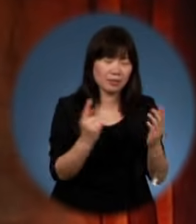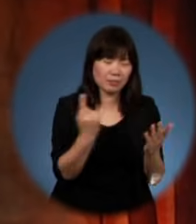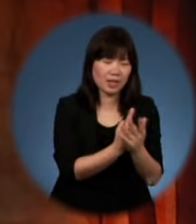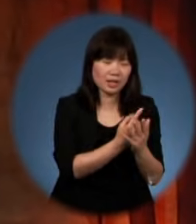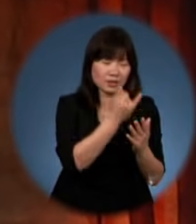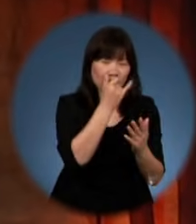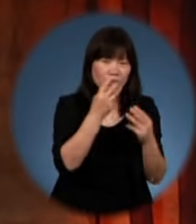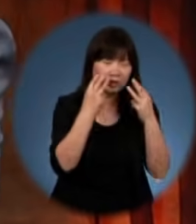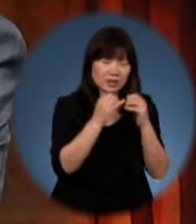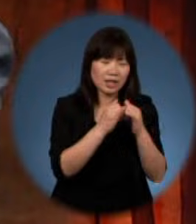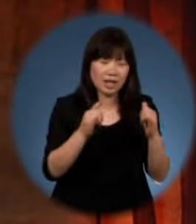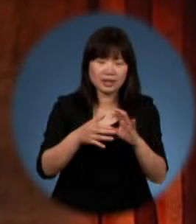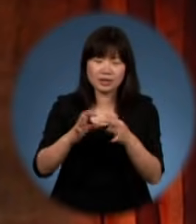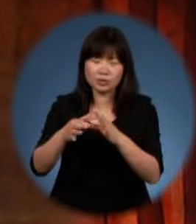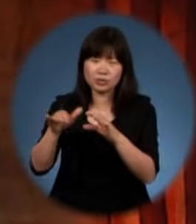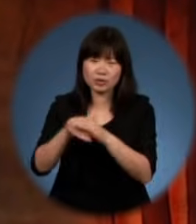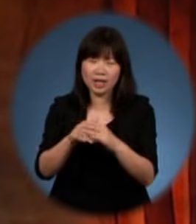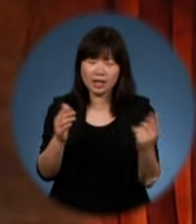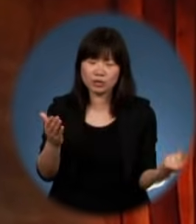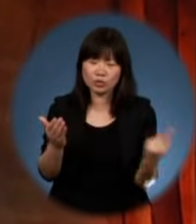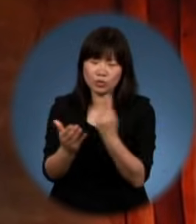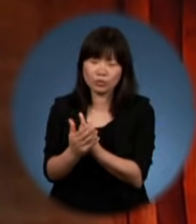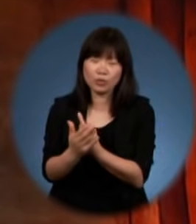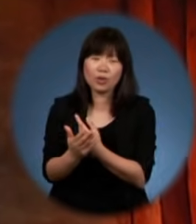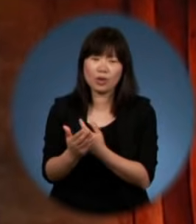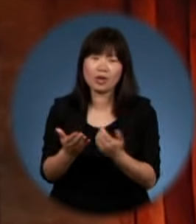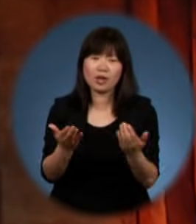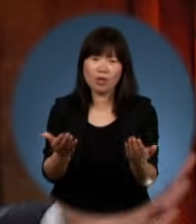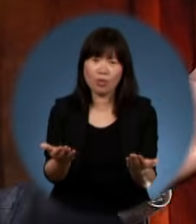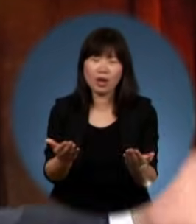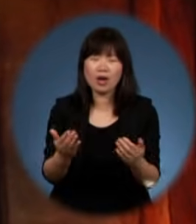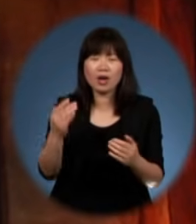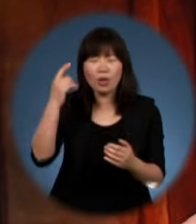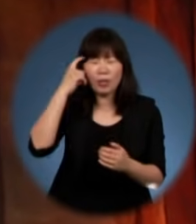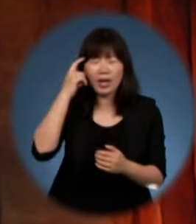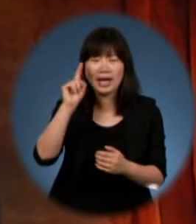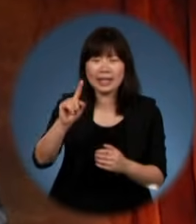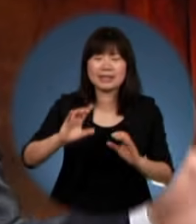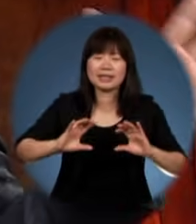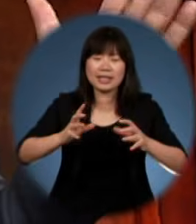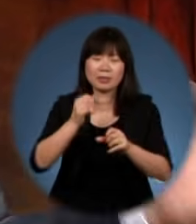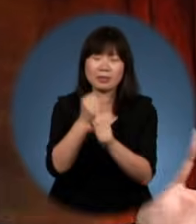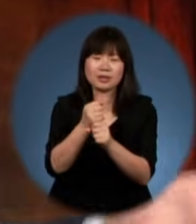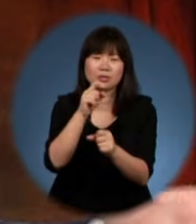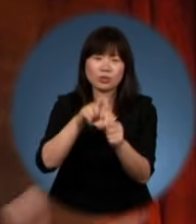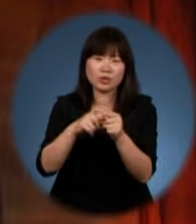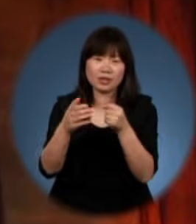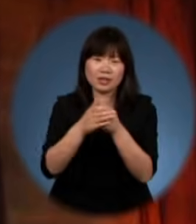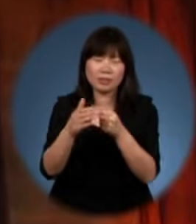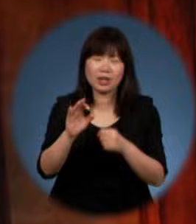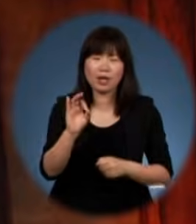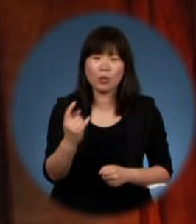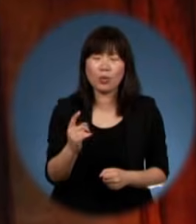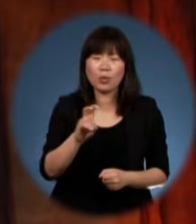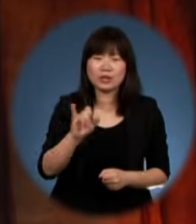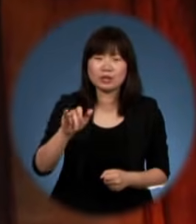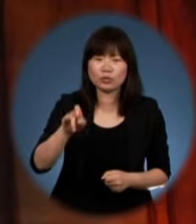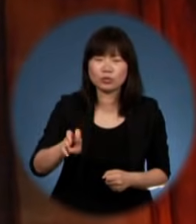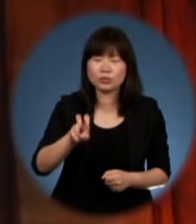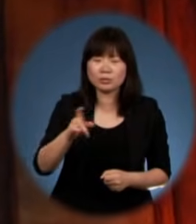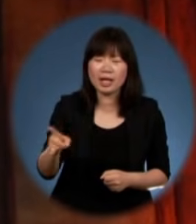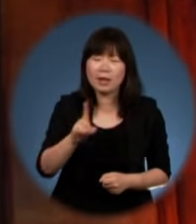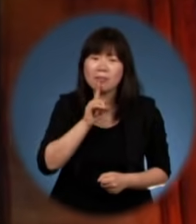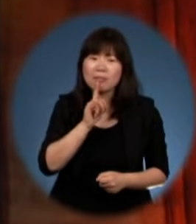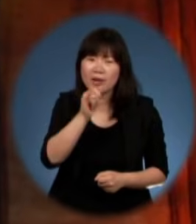그리스 사람들의 문화에 동화되어 도로 했다는 것입니다 왜 그럴까 한 세기를 만들기위해 써요 o 위커맨 애라 그럽니다 1 세계